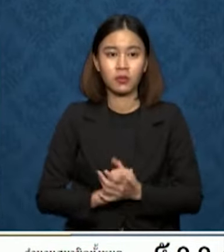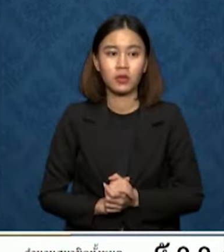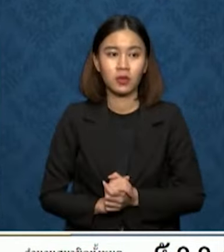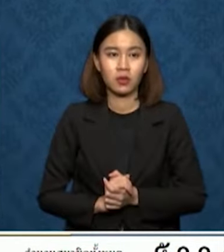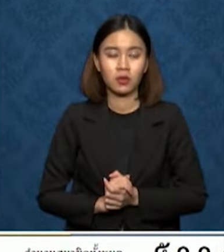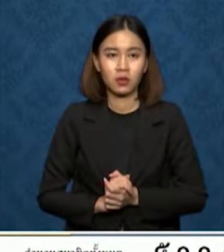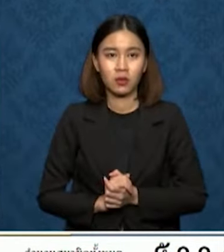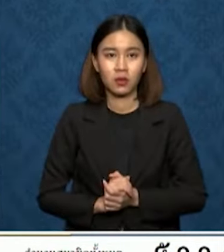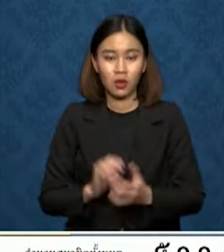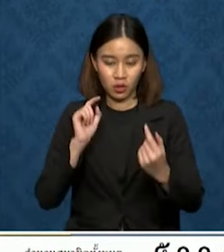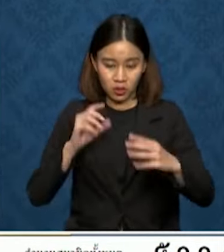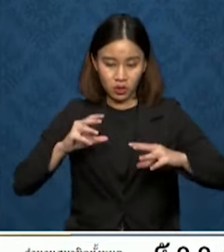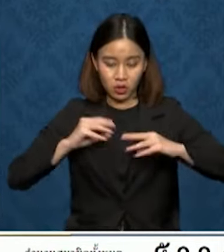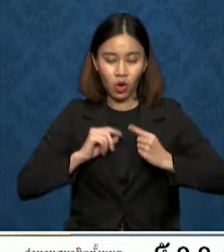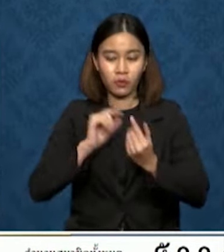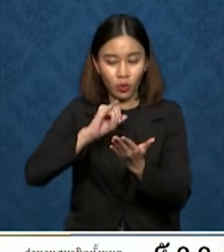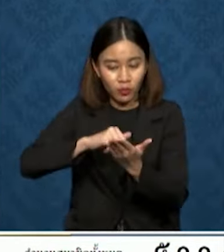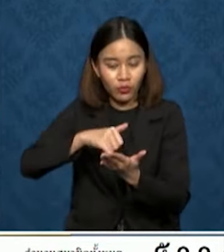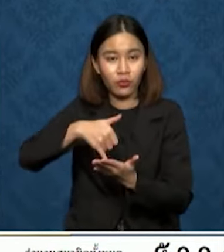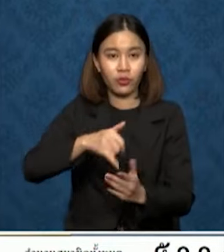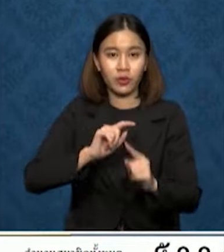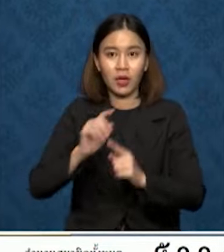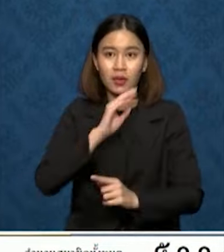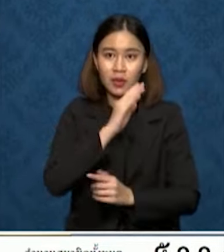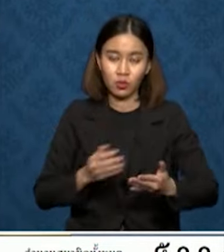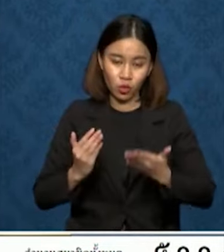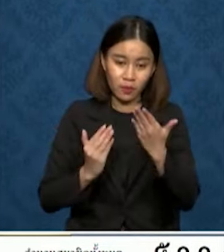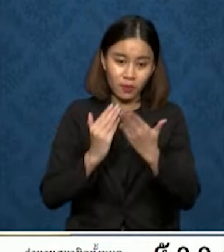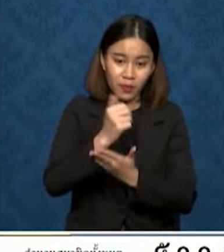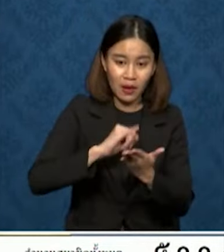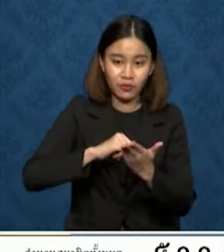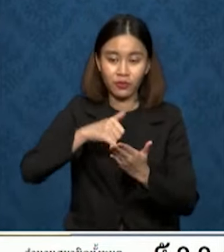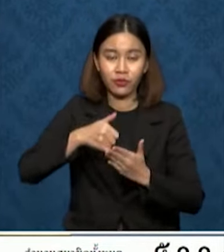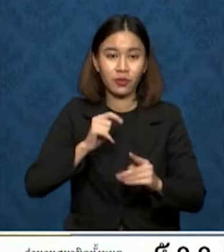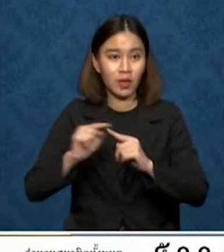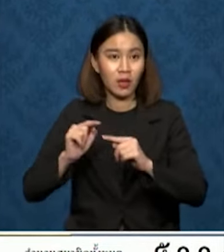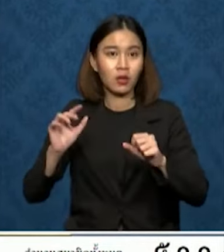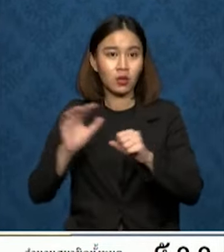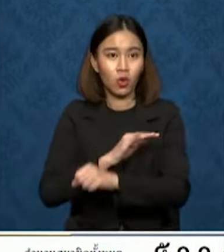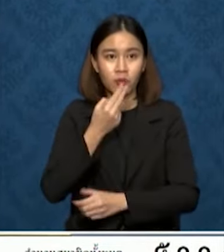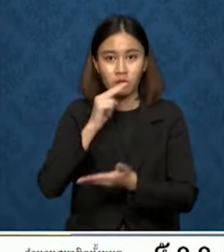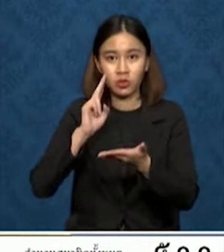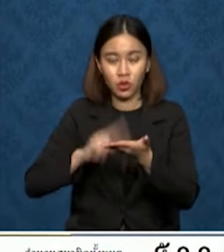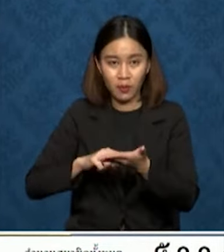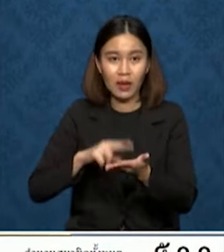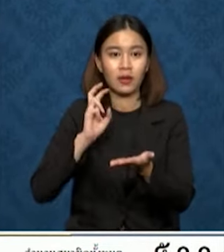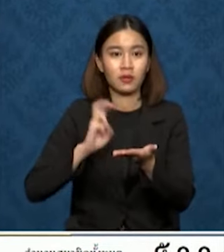สมัครใจเขาสู่การมัมบัดถ้าผ่านกมัมบัด ครบแล้ว มีหนงสือรับรอง